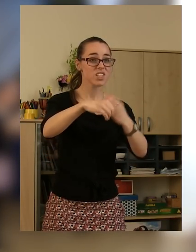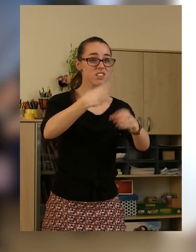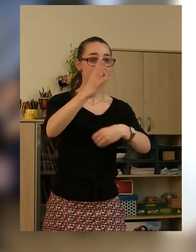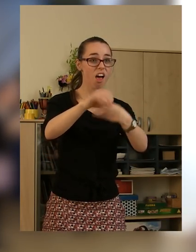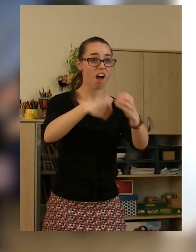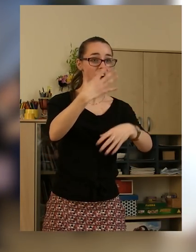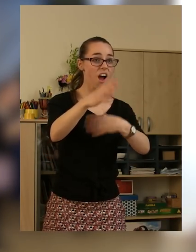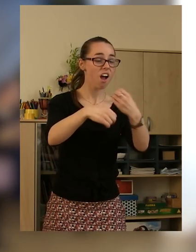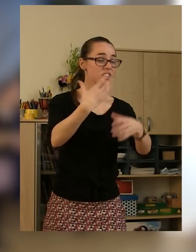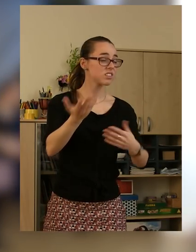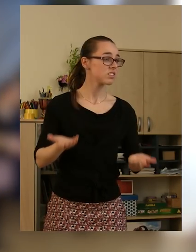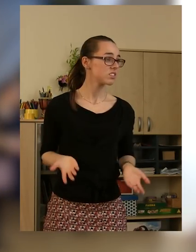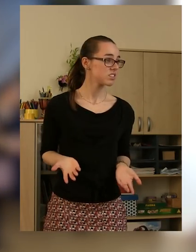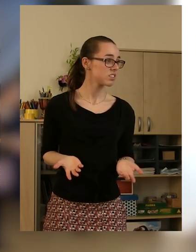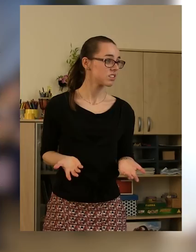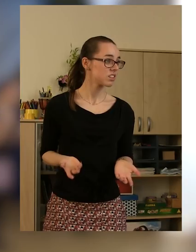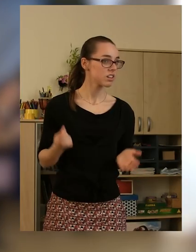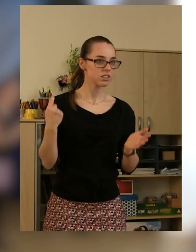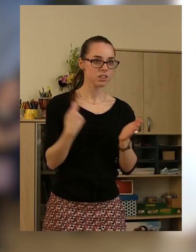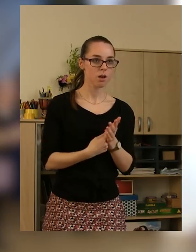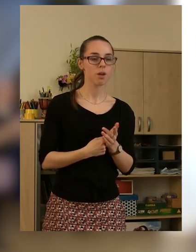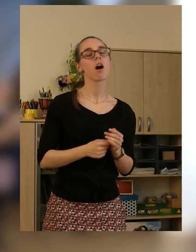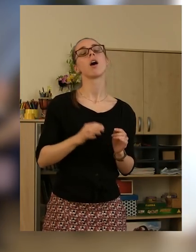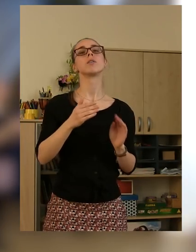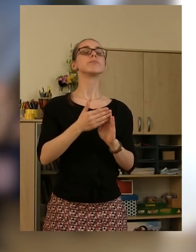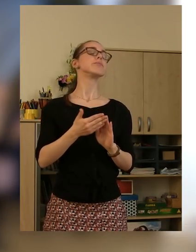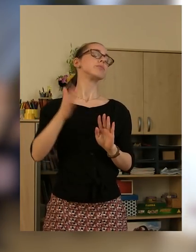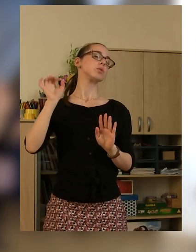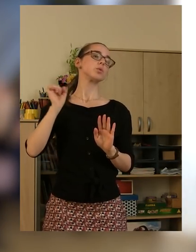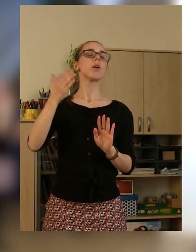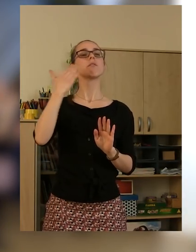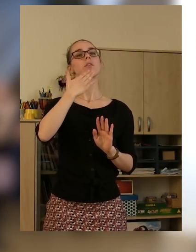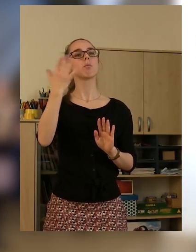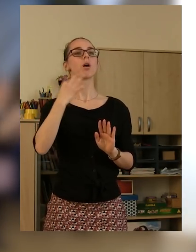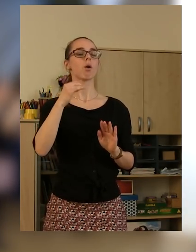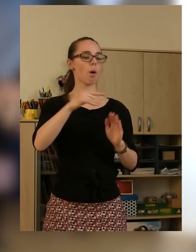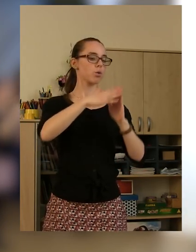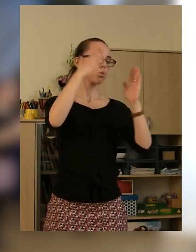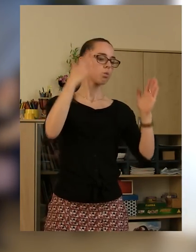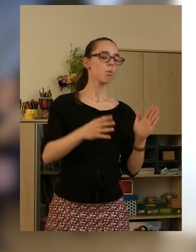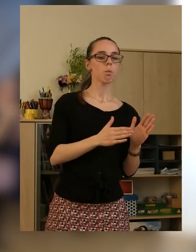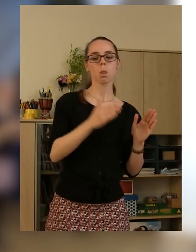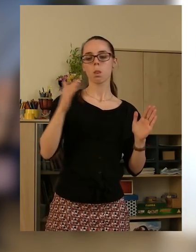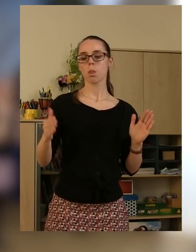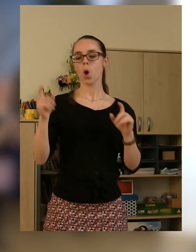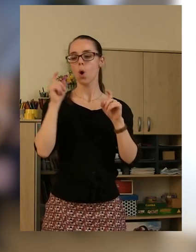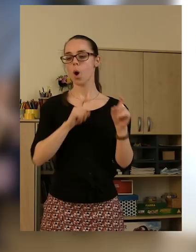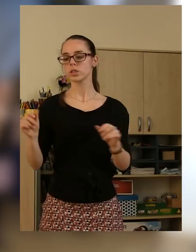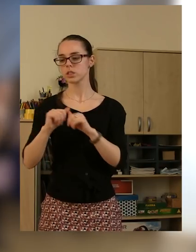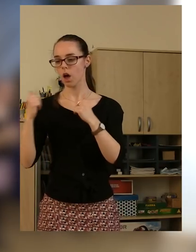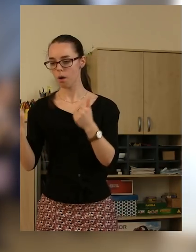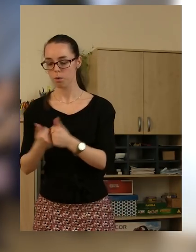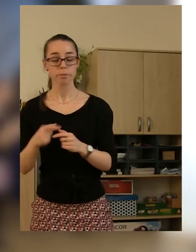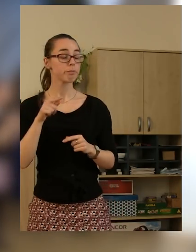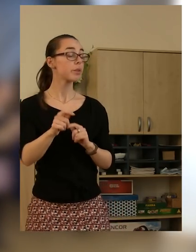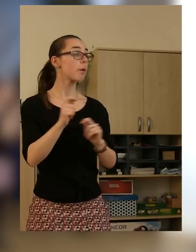Tehdy to ještě bylo tak, že tady bydlel ten pán a hned vedle byl ten koncentrační tábor. On se tam šel podívat, protože